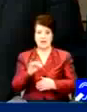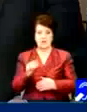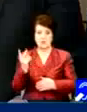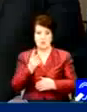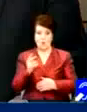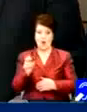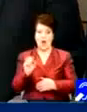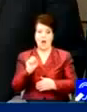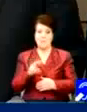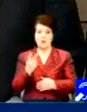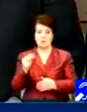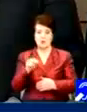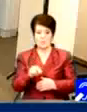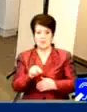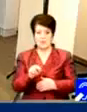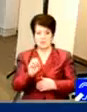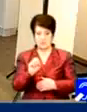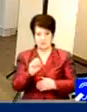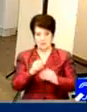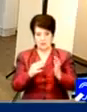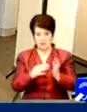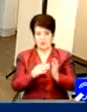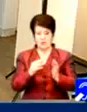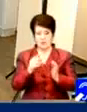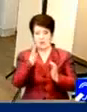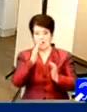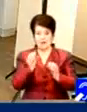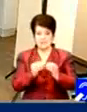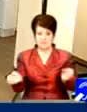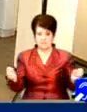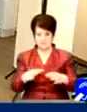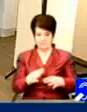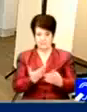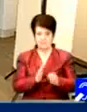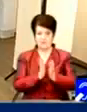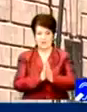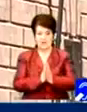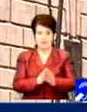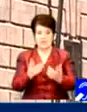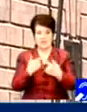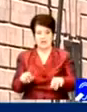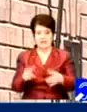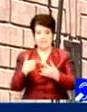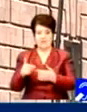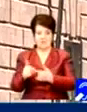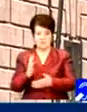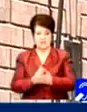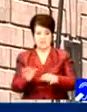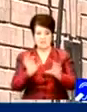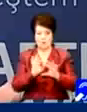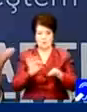2 aprilie 2019, ora 10. Șantaj politic și tentativă de corupere a deputaților din alte fracțiuni este